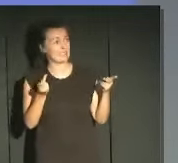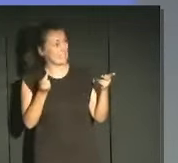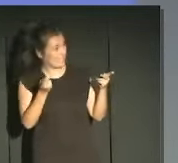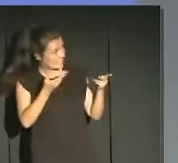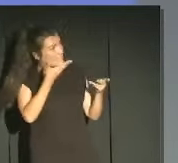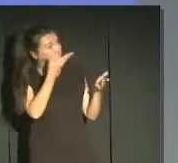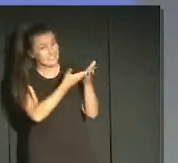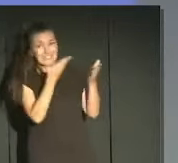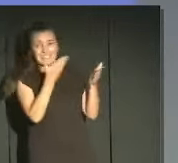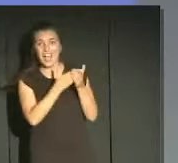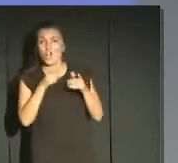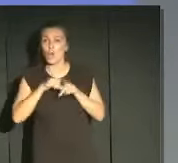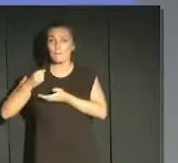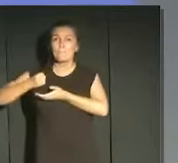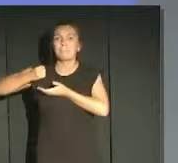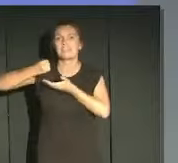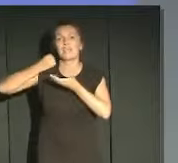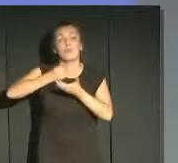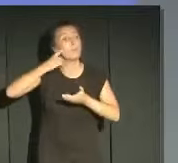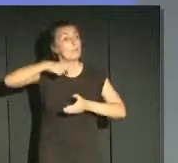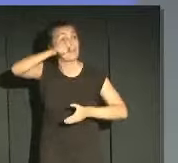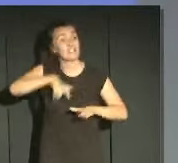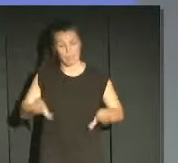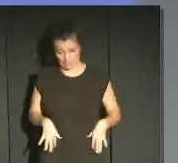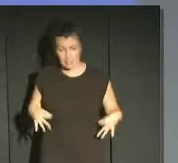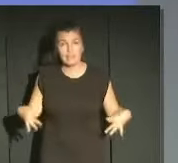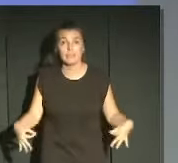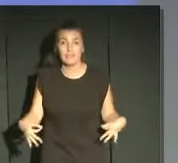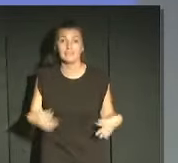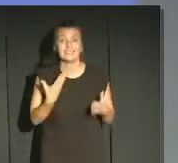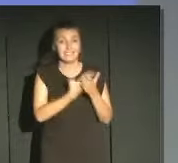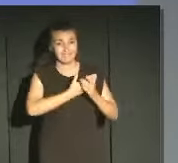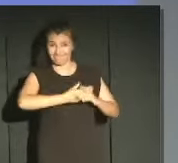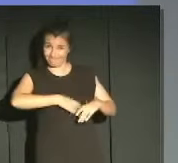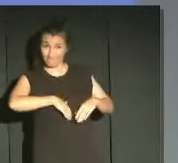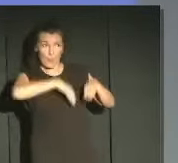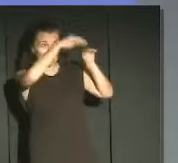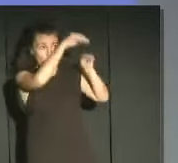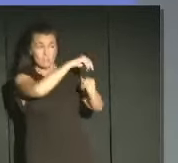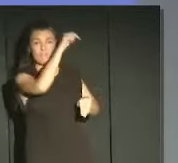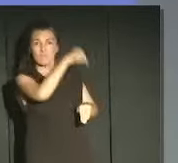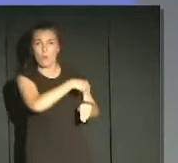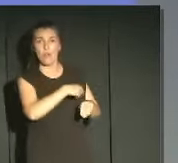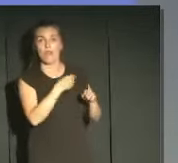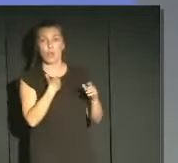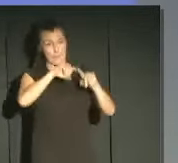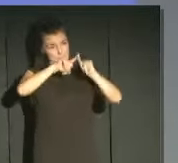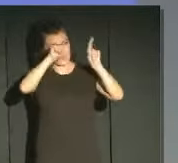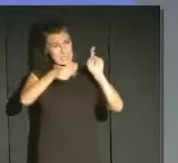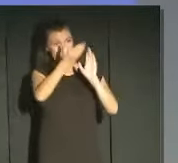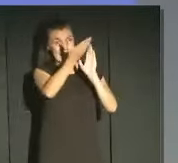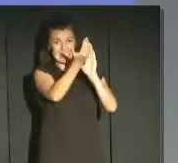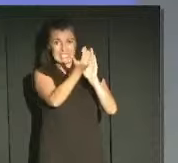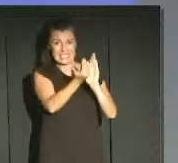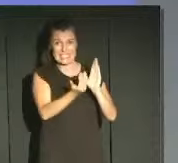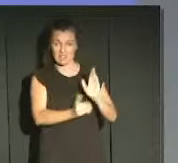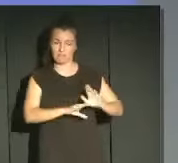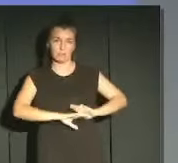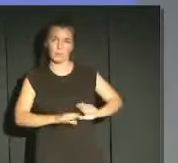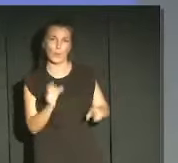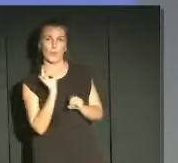publics sont le patrimoine de ceux qui n'en ont pas et oui nous allons continuer à les défendre en refusant ces coupes budgétaires historiques